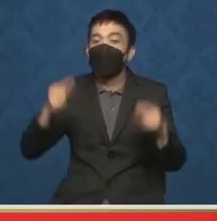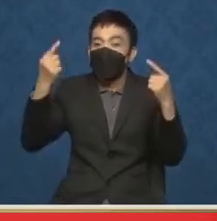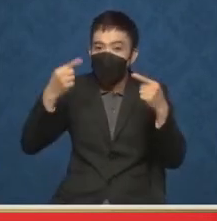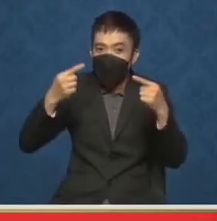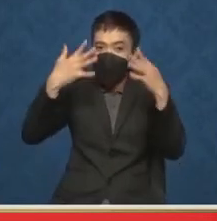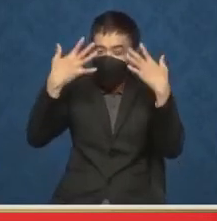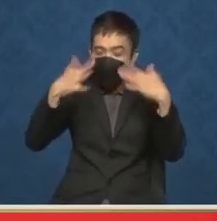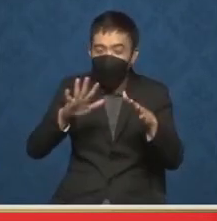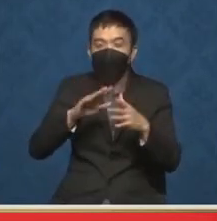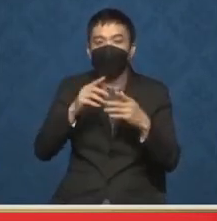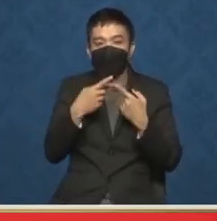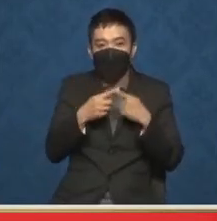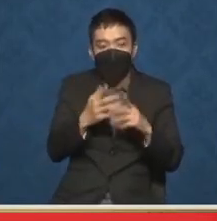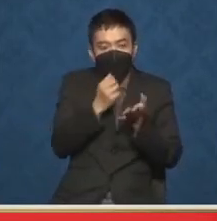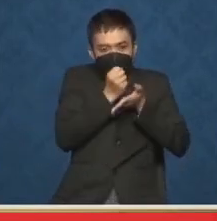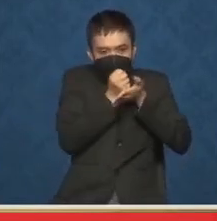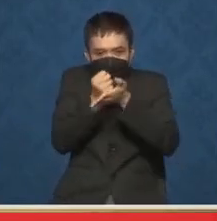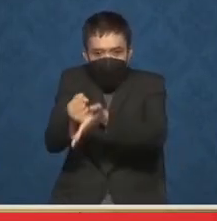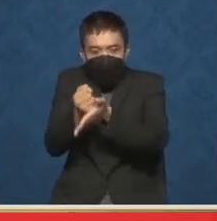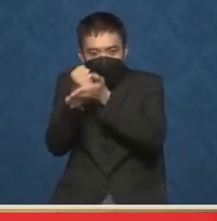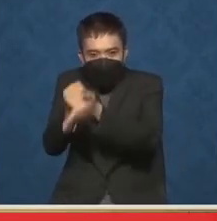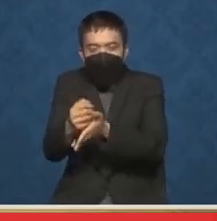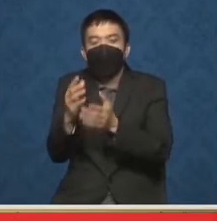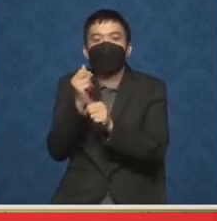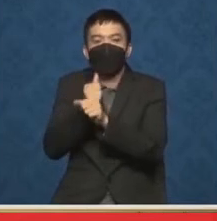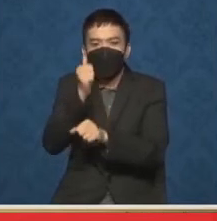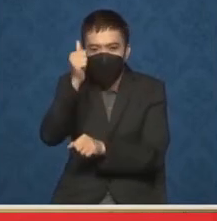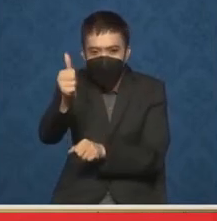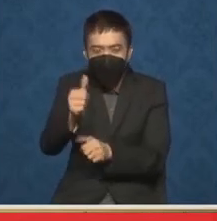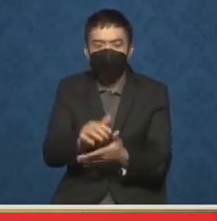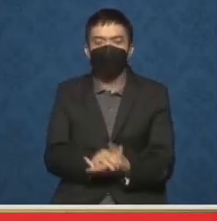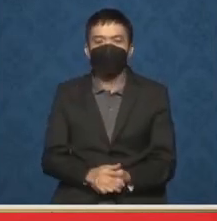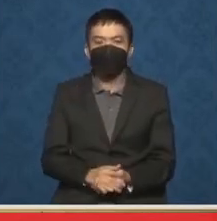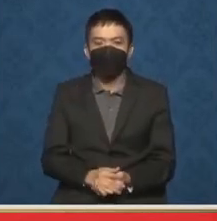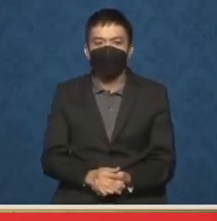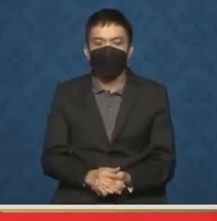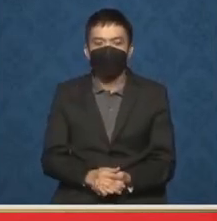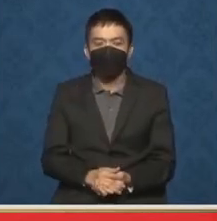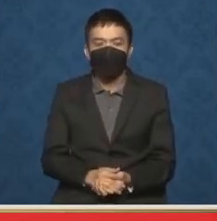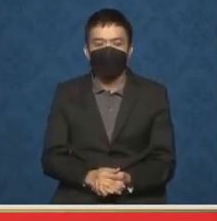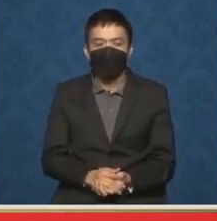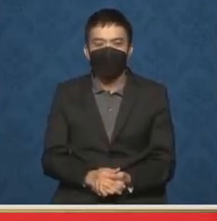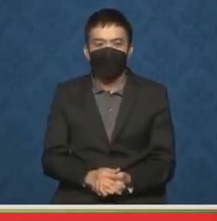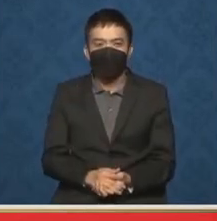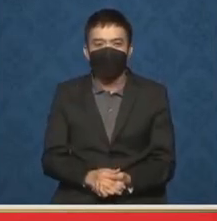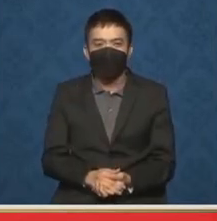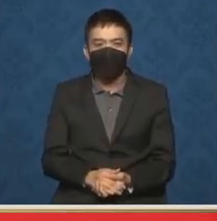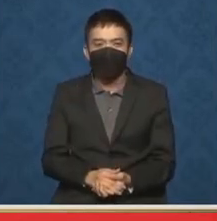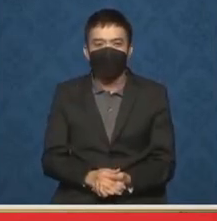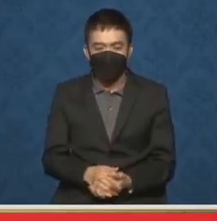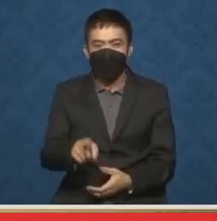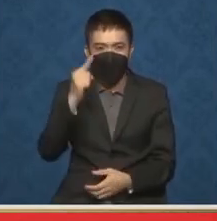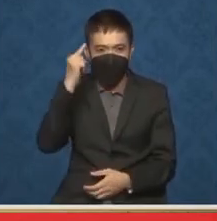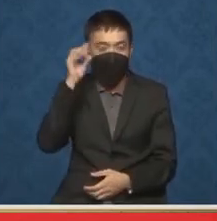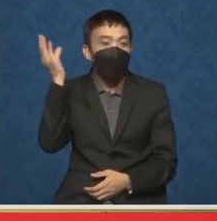เวลาที่ความพิยามที่สร้างสันมกเกิดขึ้นคู่ขนาดกัไปกัความกดแย่ง ท่านเคยได้ยิน